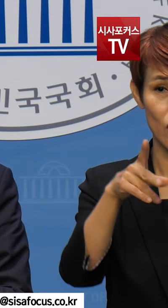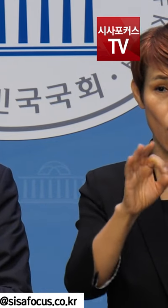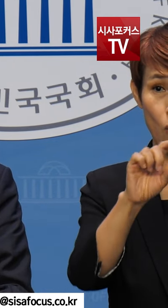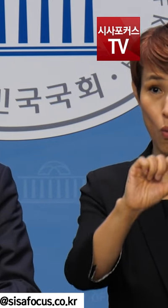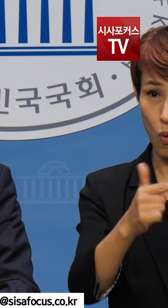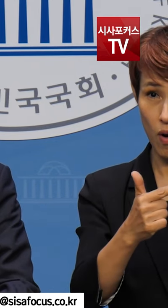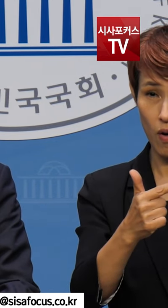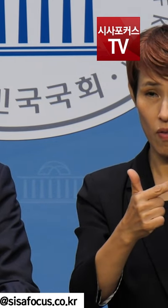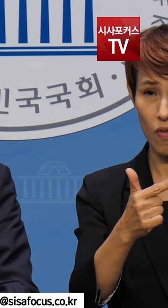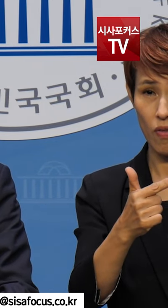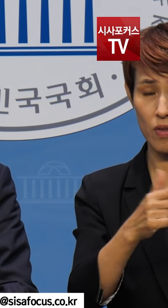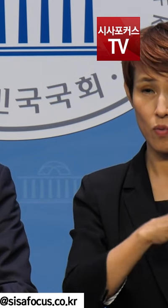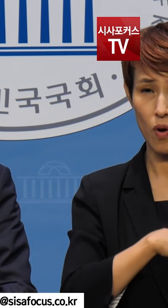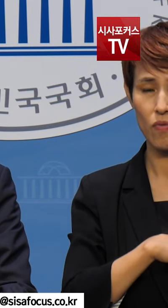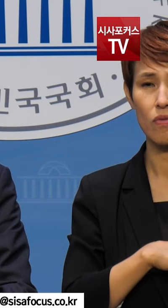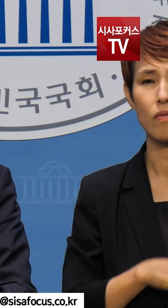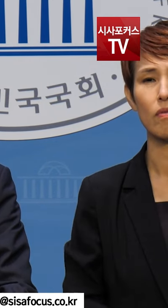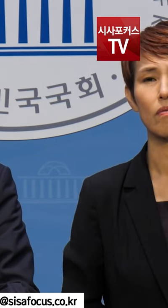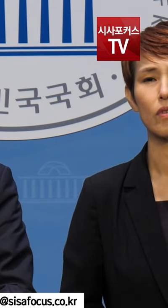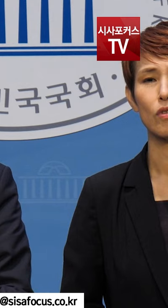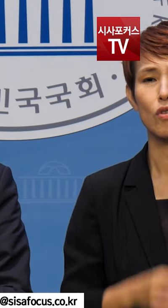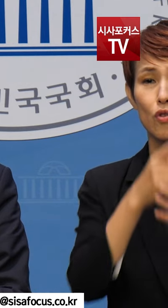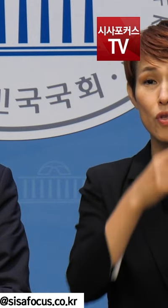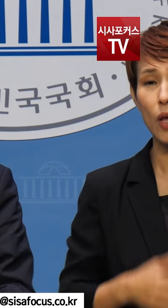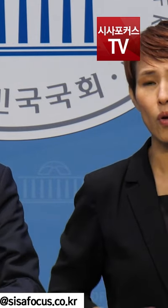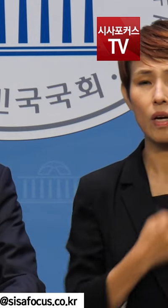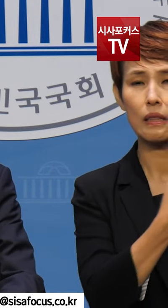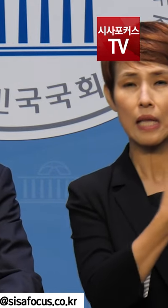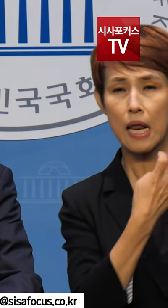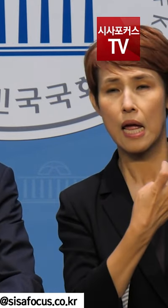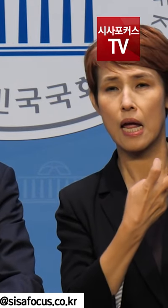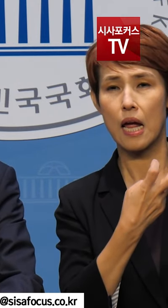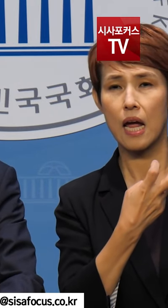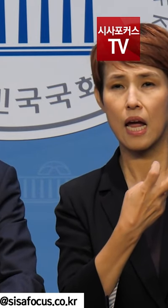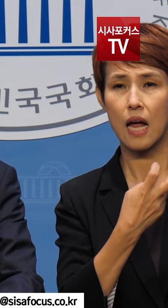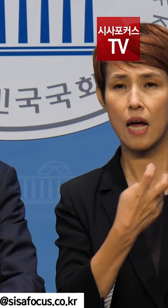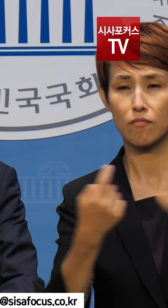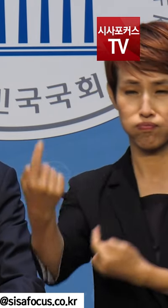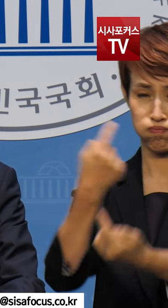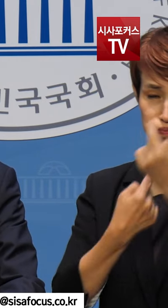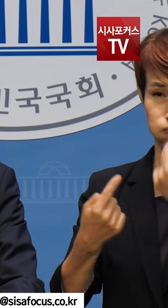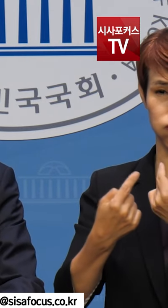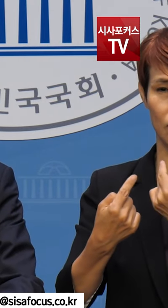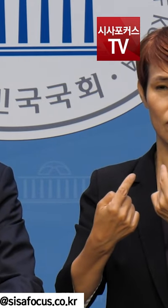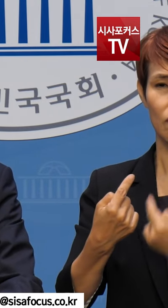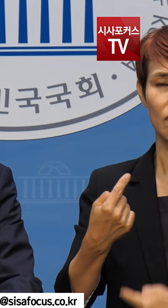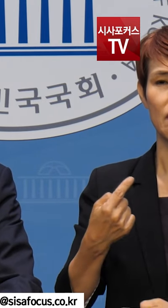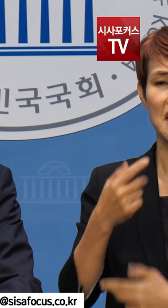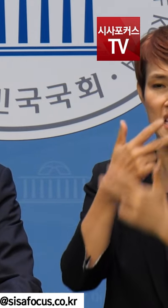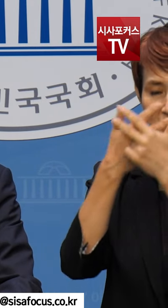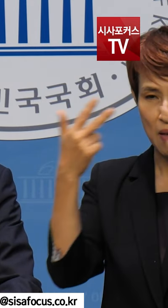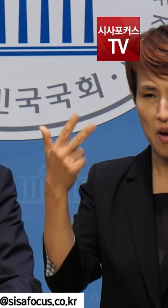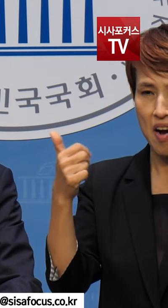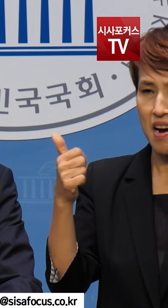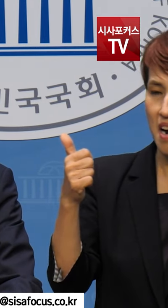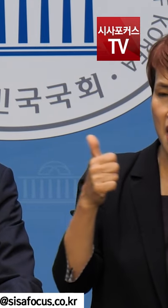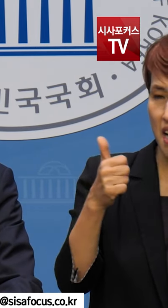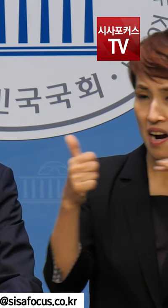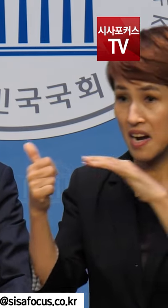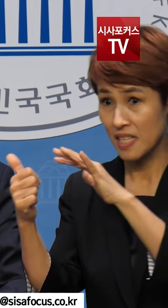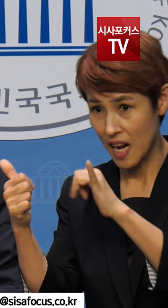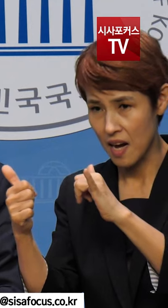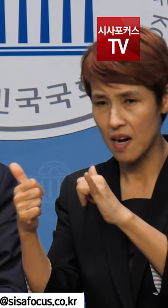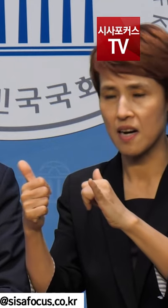윤석열 대통령 탄핵 청원에 대해서 개딸들이 하고 있다라고 말했습니다. 앞서 한동훈 전